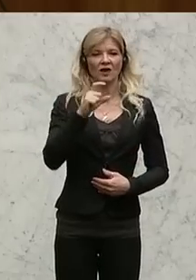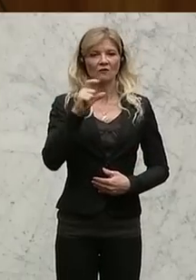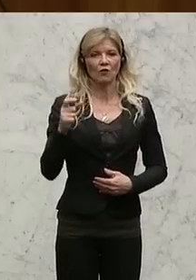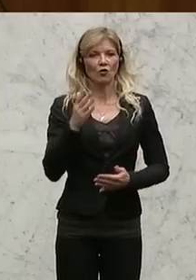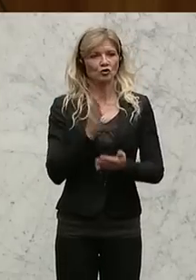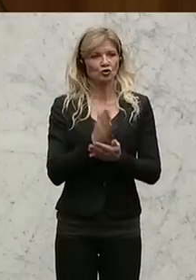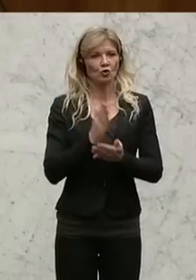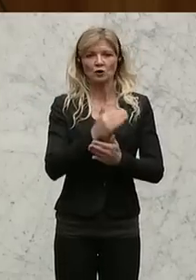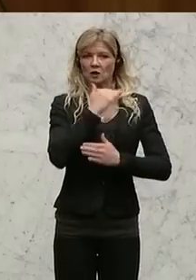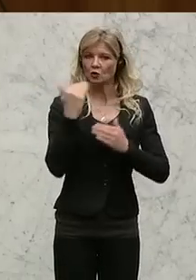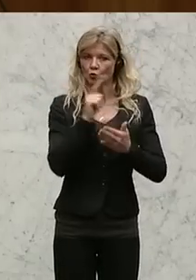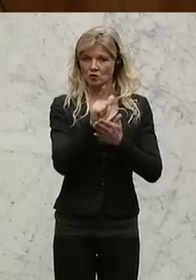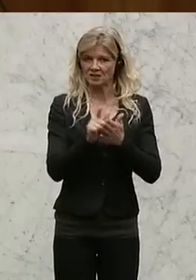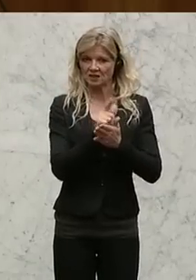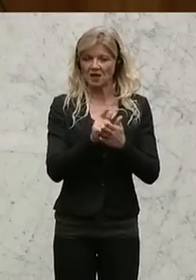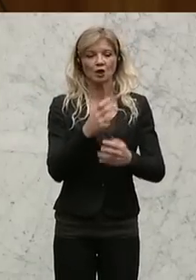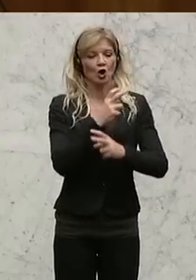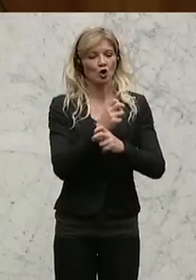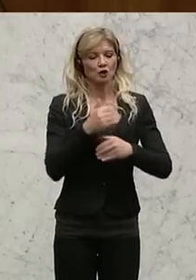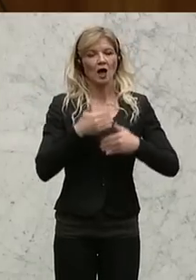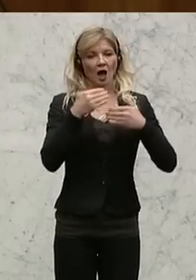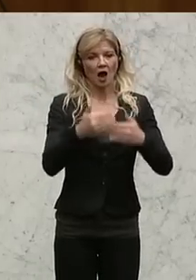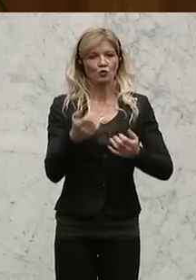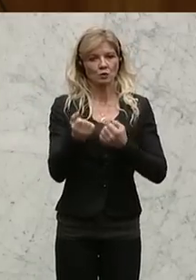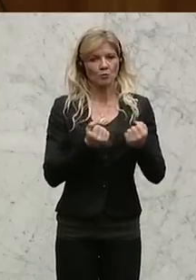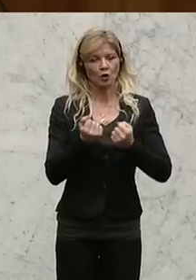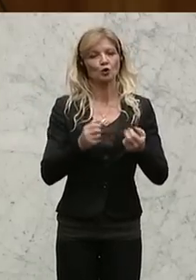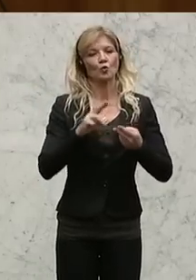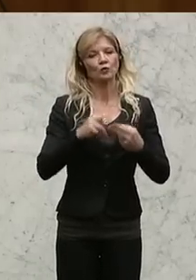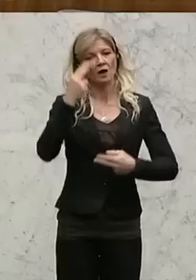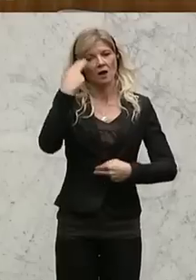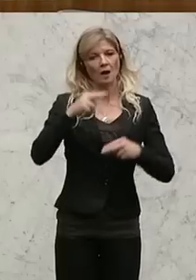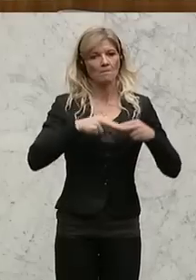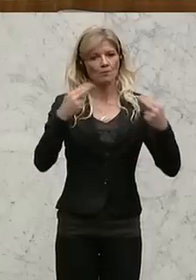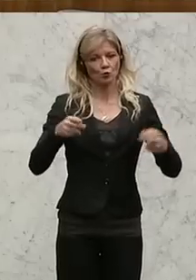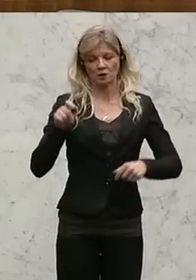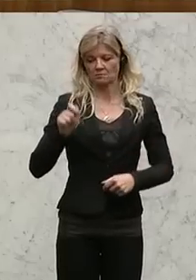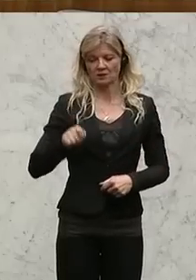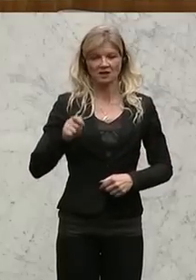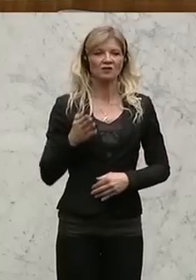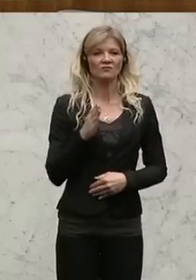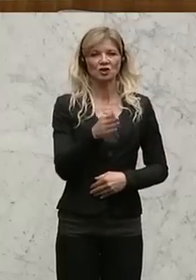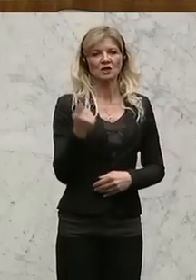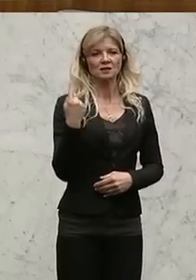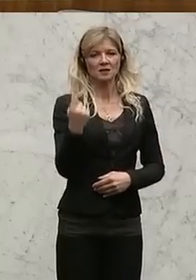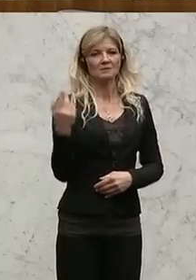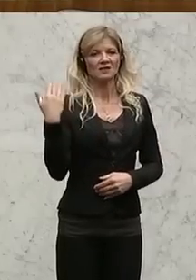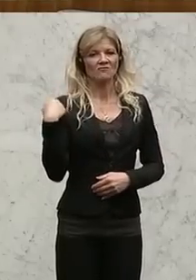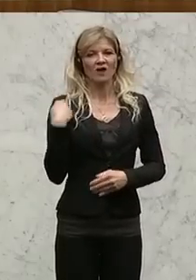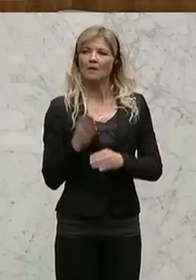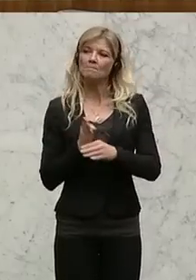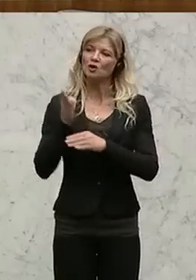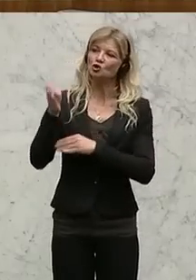dass die österreichische Außenpolitik, aber auch der Herr Bundespräsident Fischer, der ja zu Besuch bei Herrn